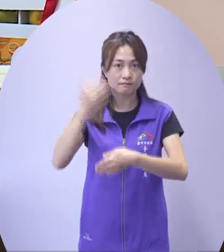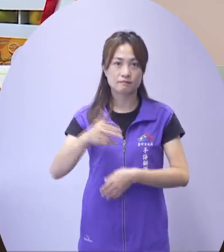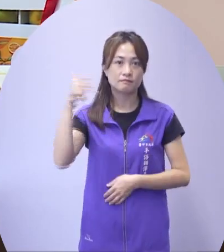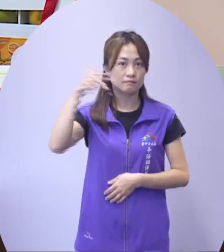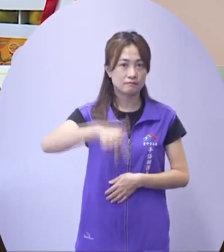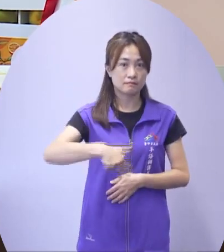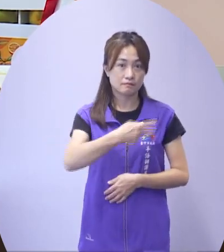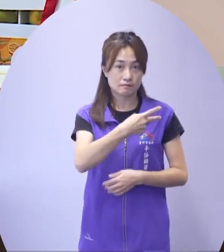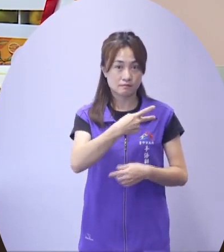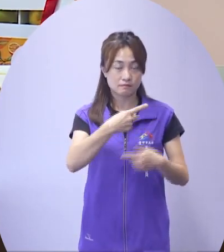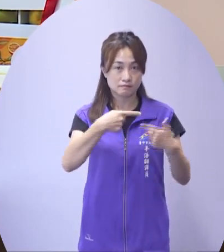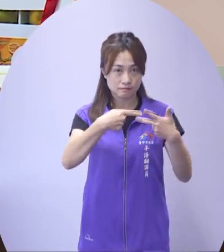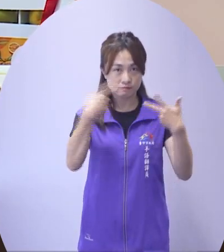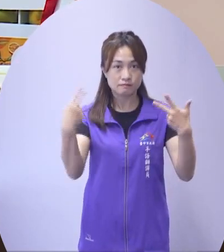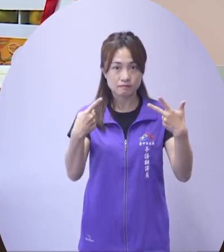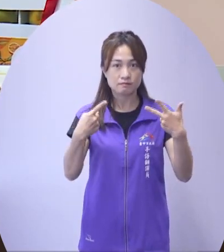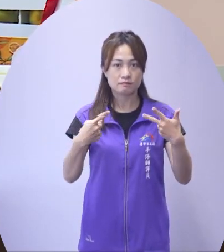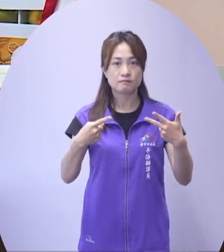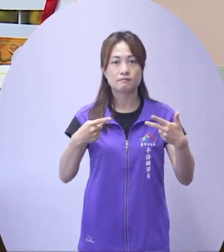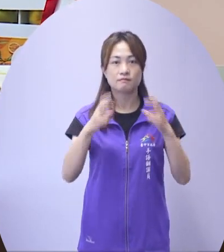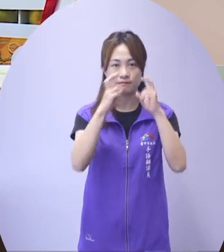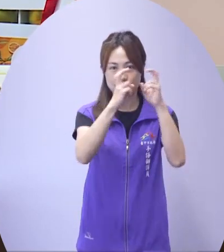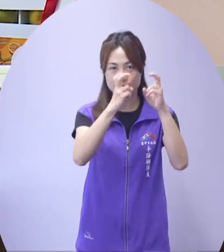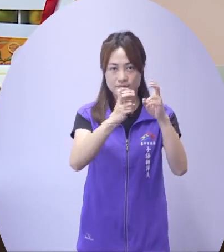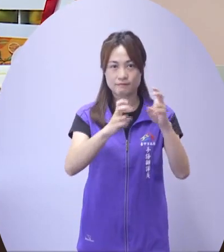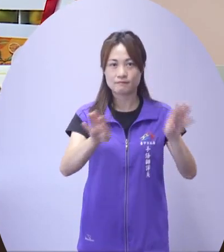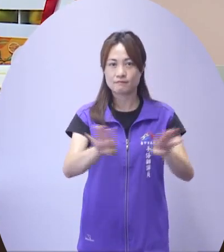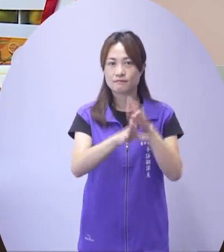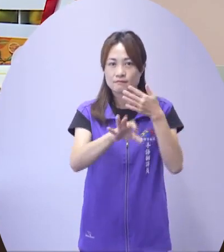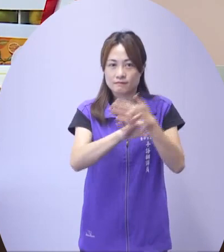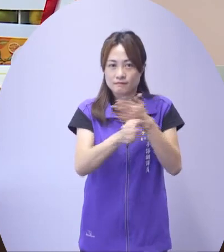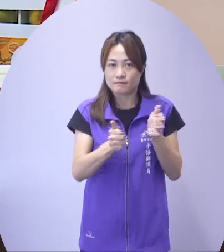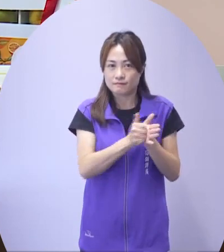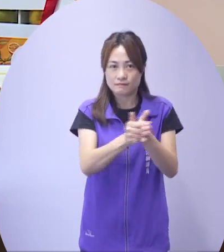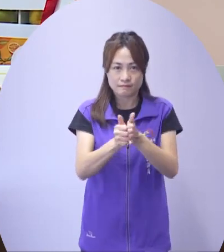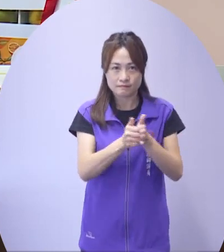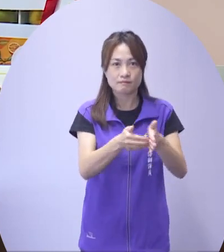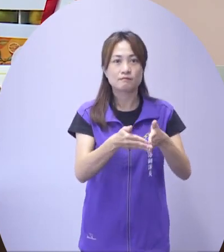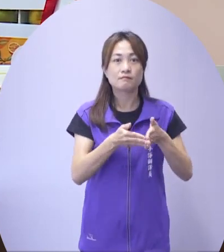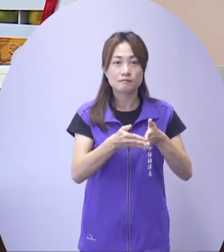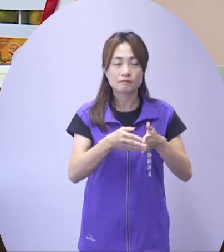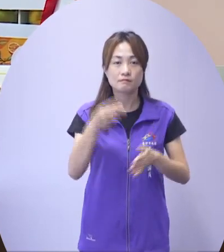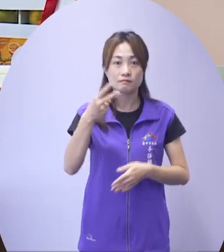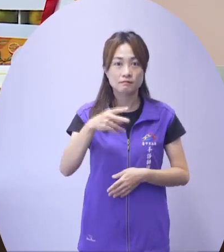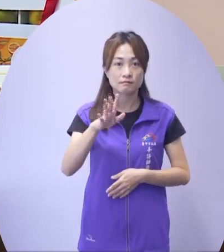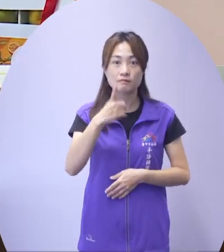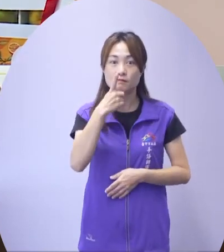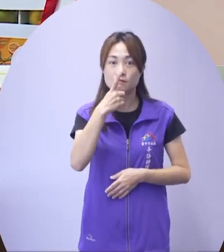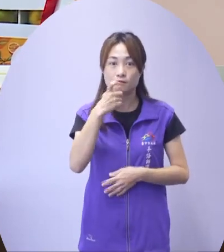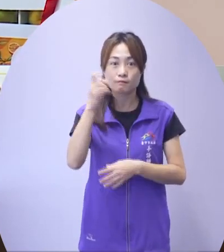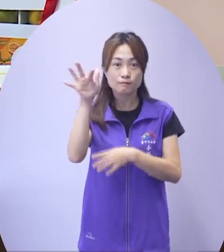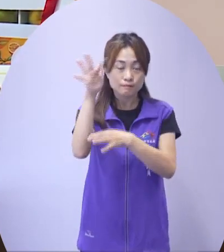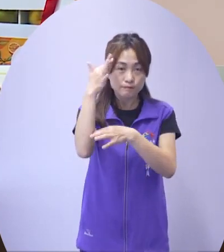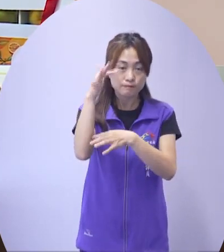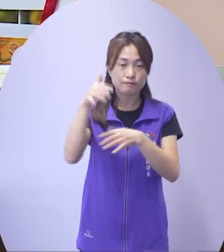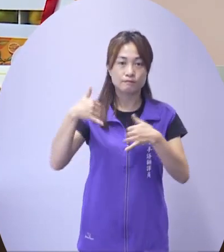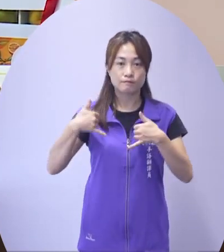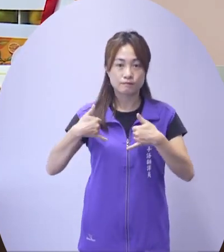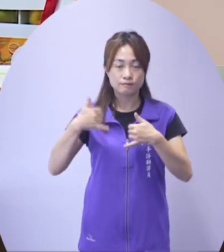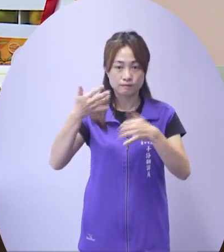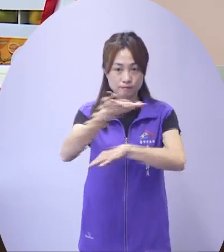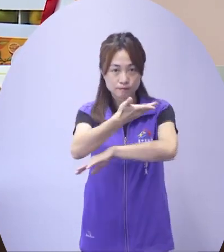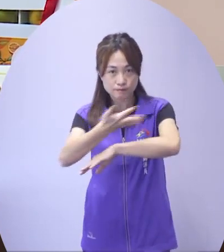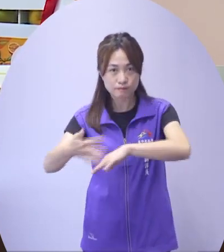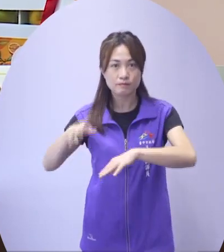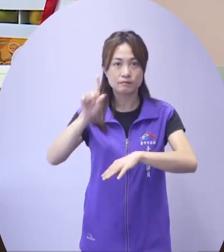一开始我们的捷运要来试营运，那包括我们的绿柳川有个圣诞灯会啊，大规